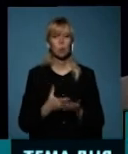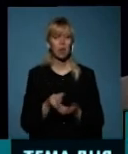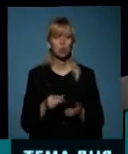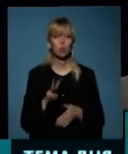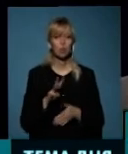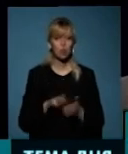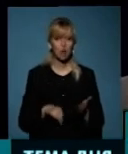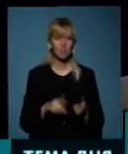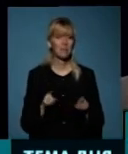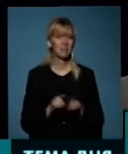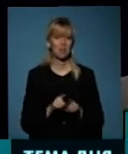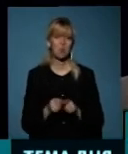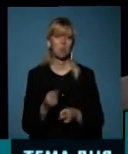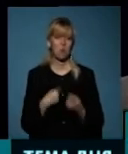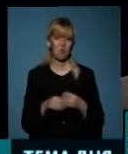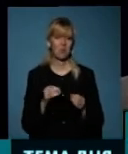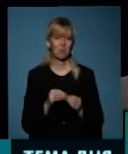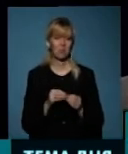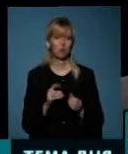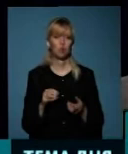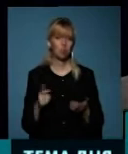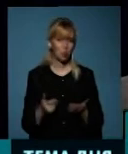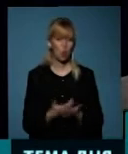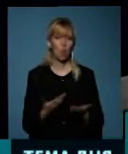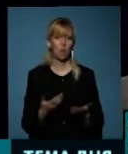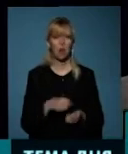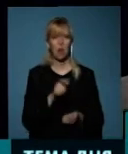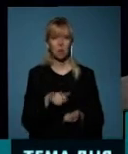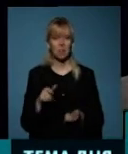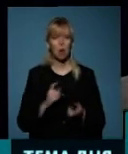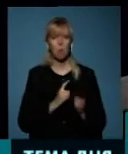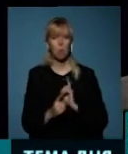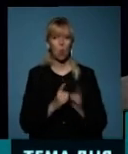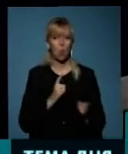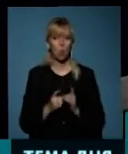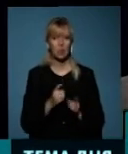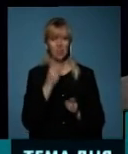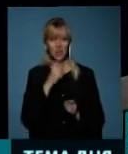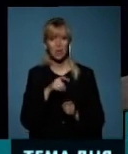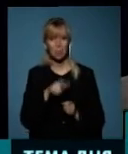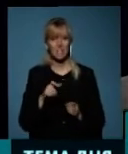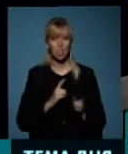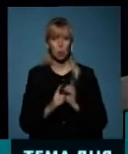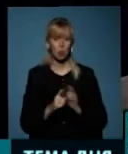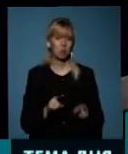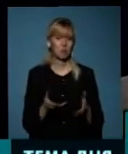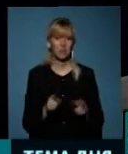і все рівно повертаються до того, що знову пасажиропотік, незважаючи на пасажиропотік, все